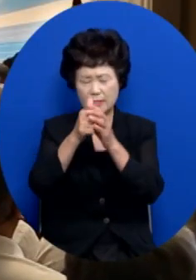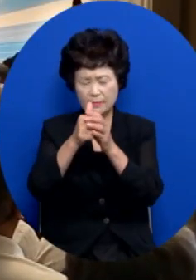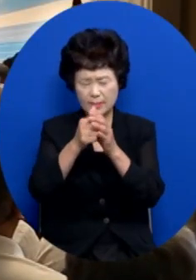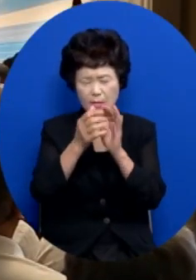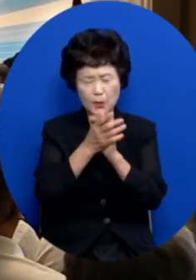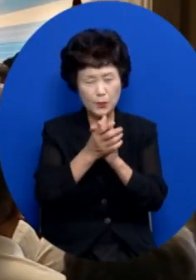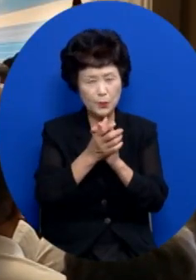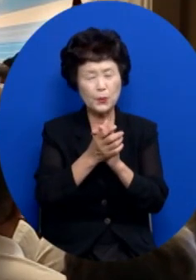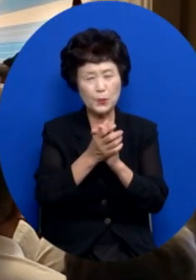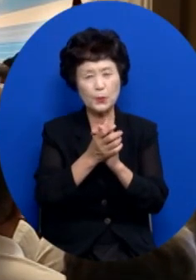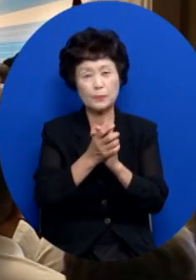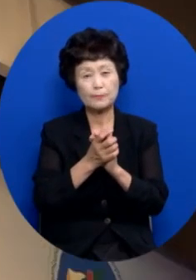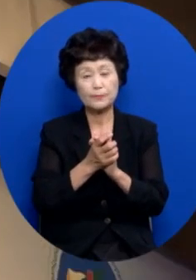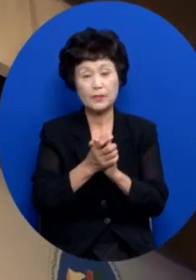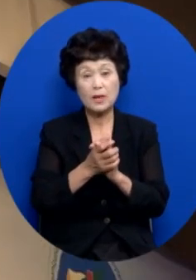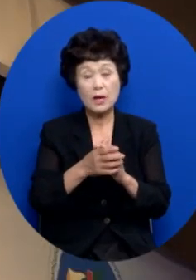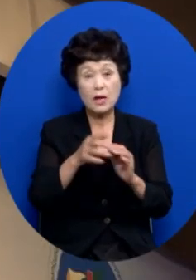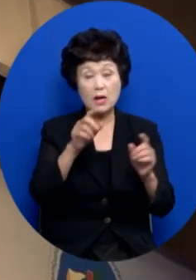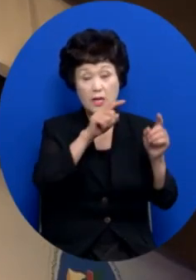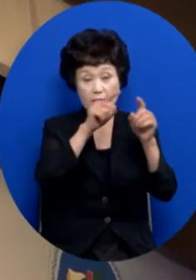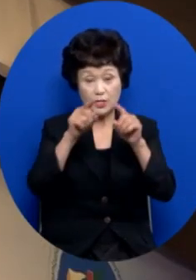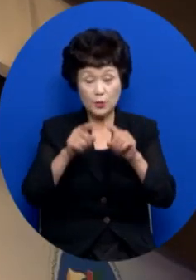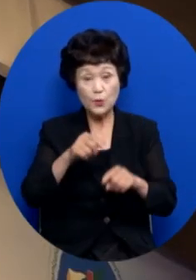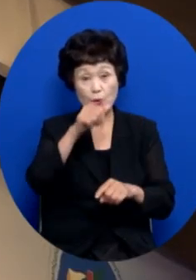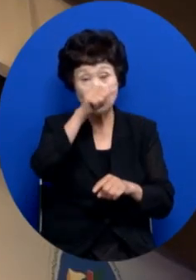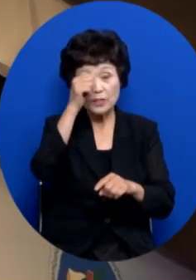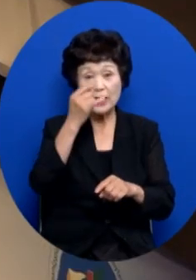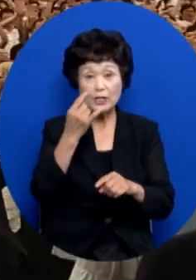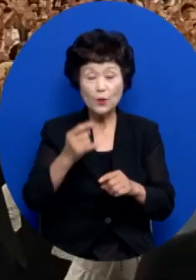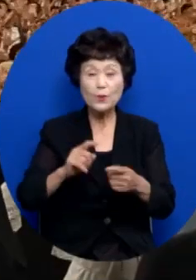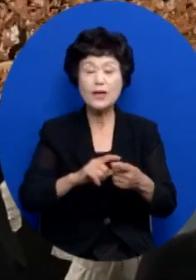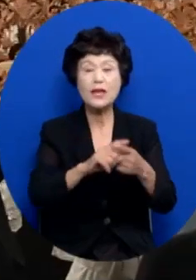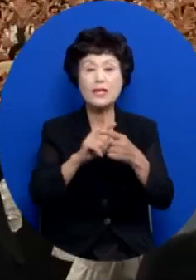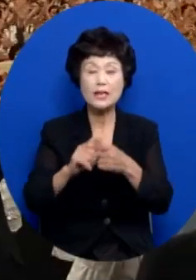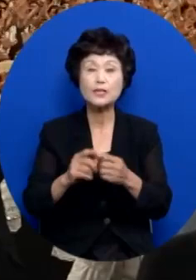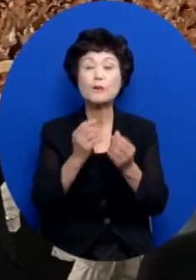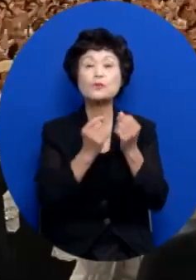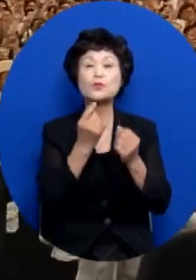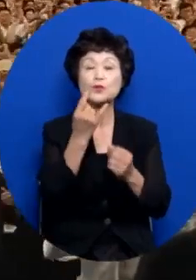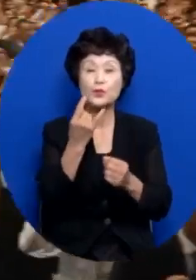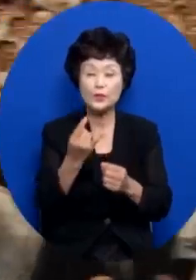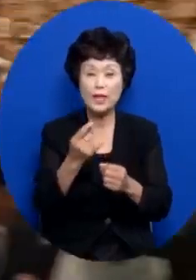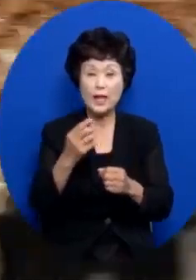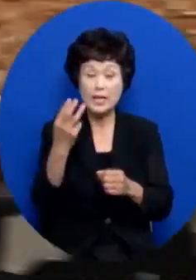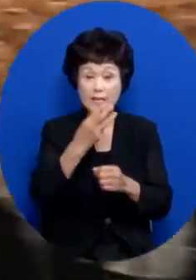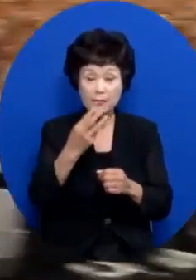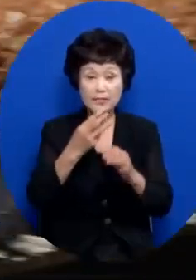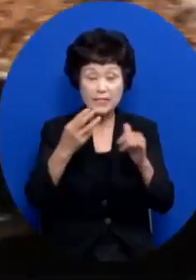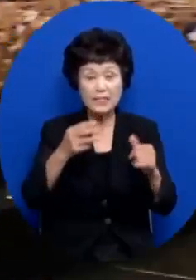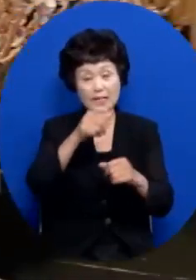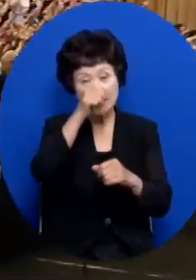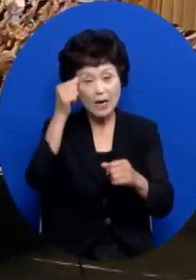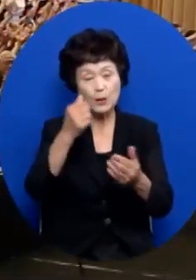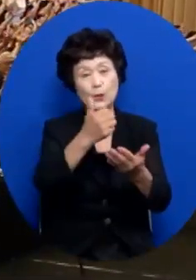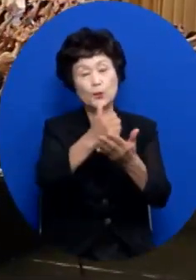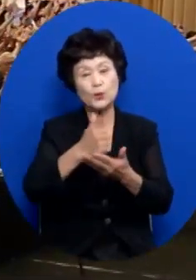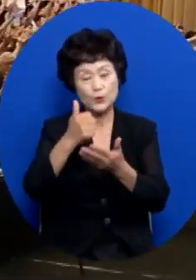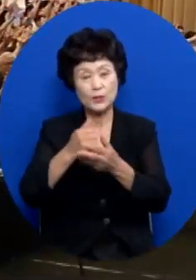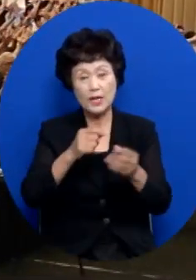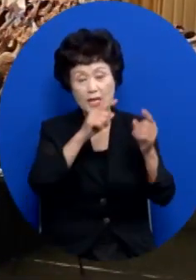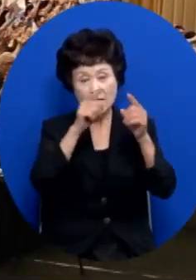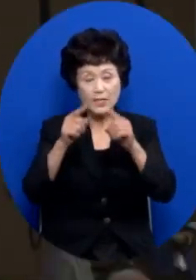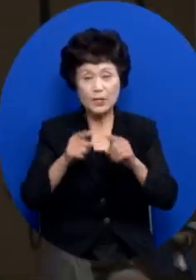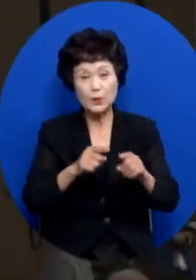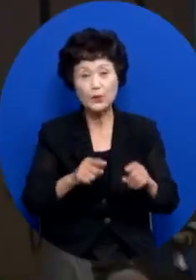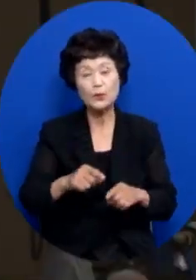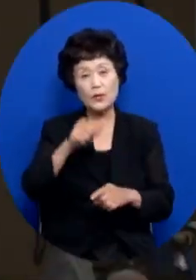대한예수교 장로회 통합 전국 장로회 연합회는 5일부터 7일까지 3천여 장로를 초청해 제49회 전국 장로